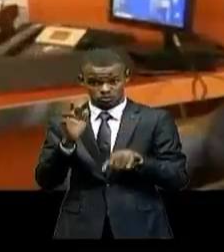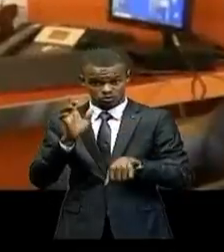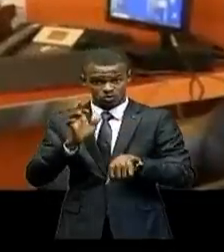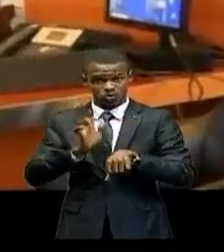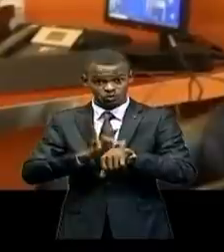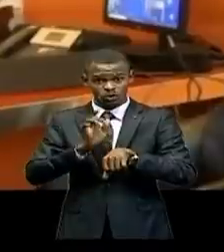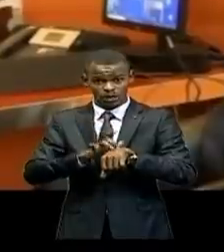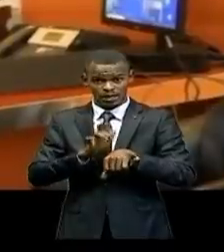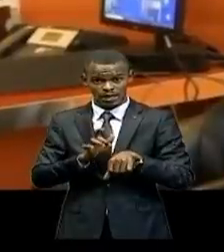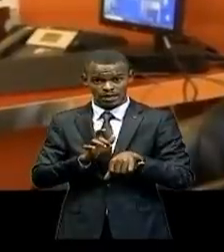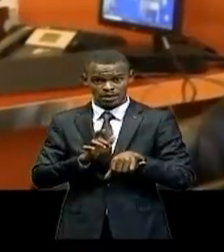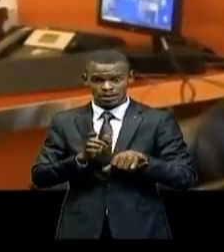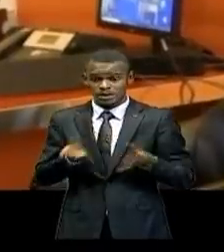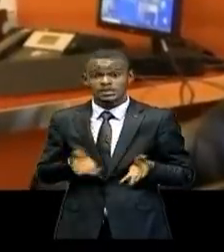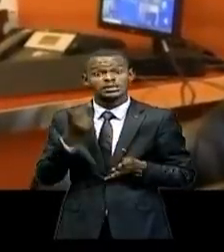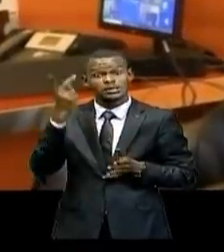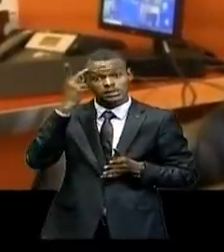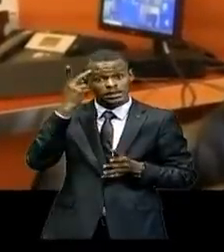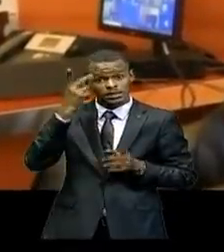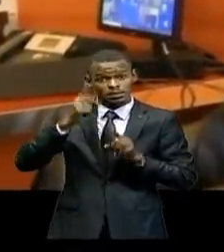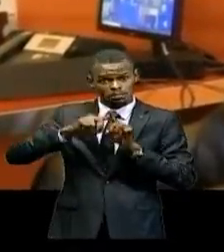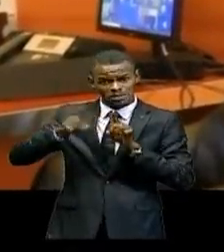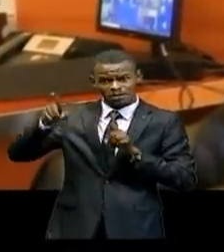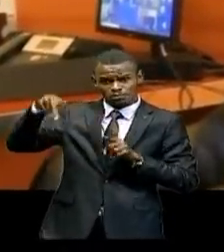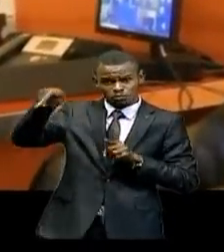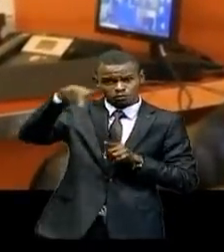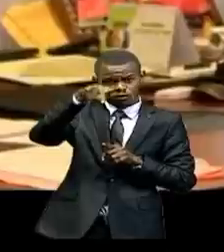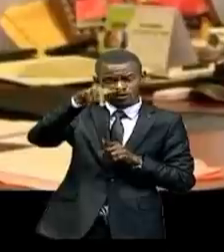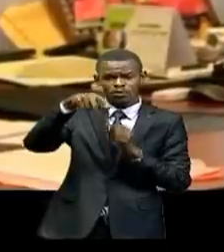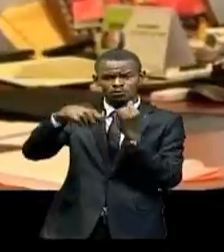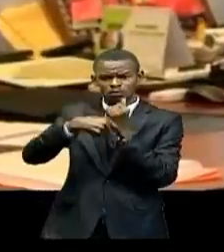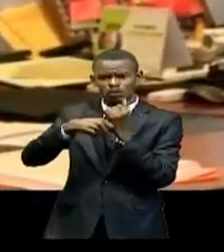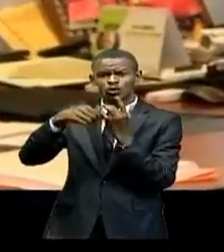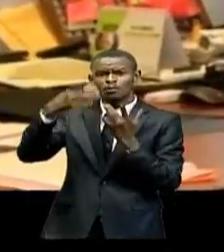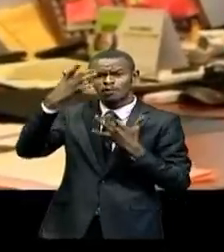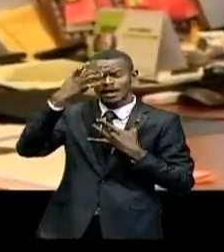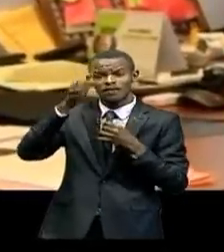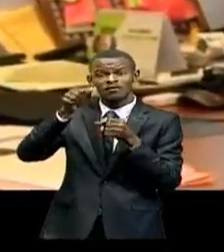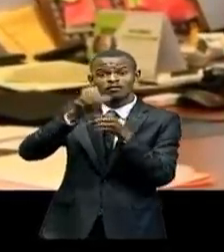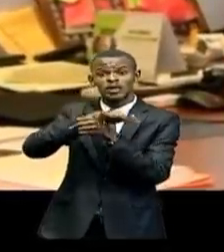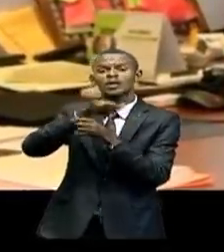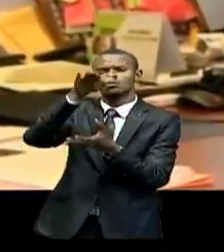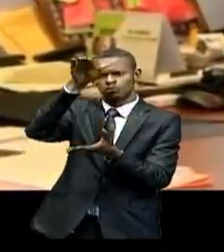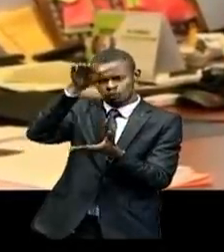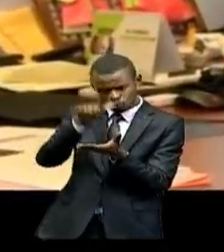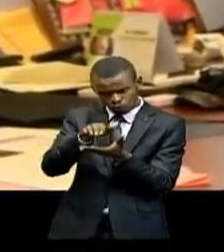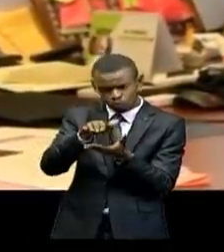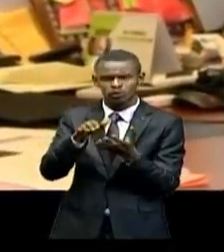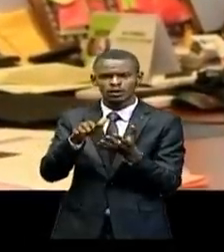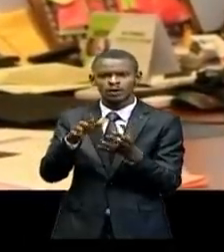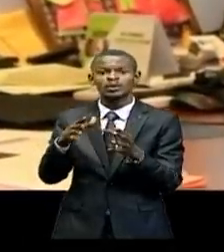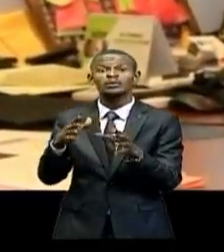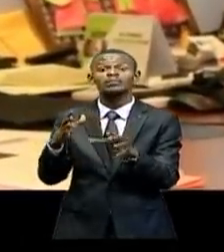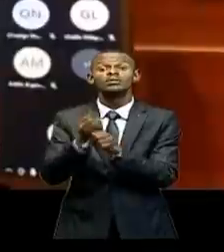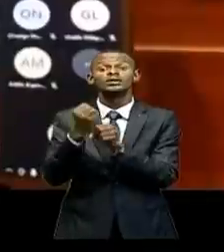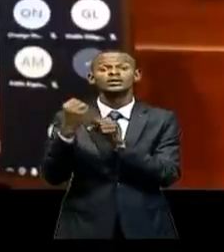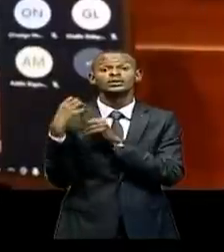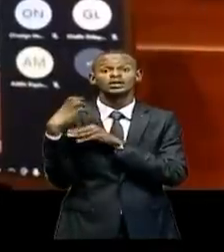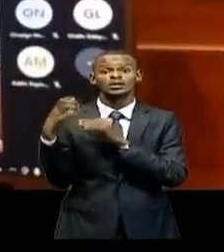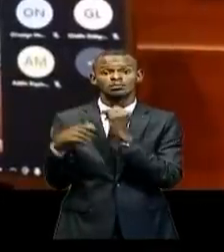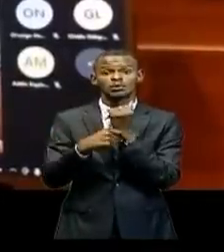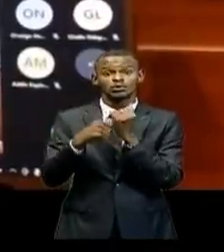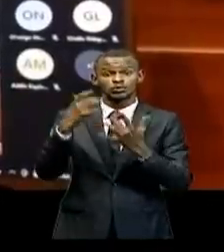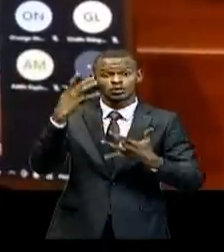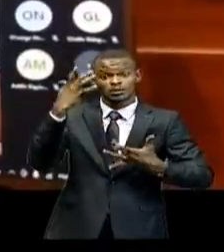le province, la tendance baissière se poursuit. Une amélioration dans la prise en charge de patients a fortement contribué à